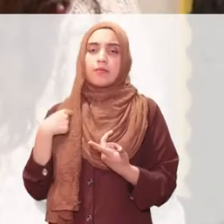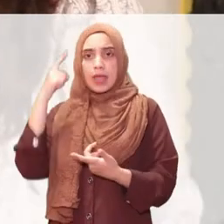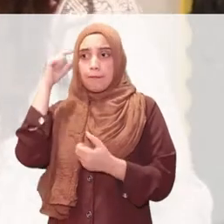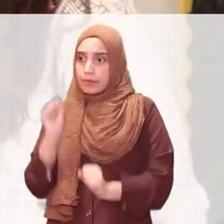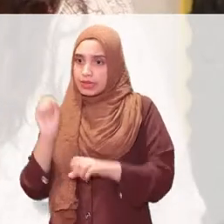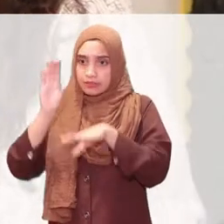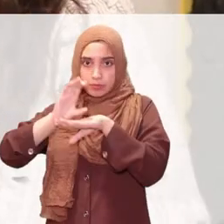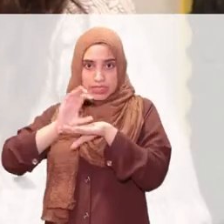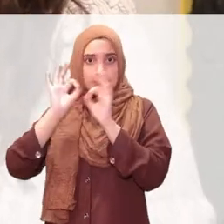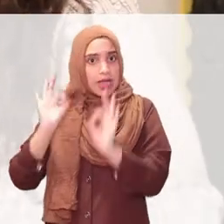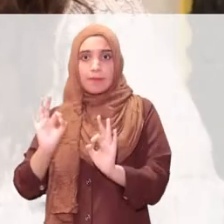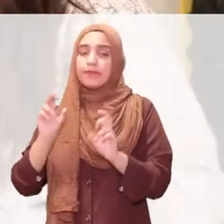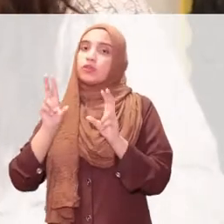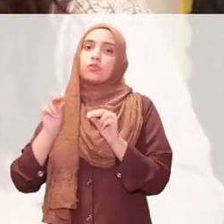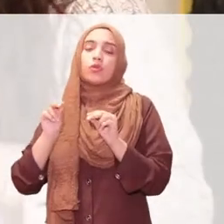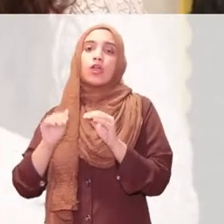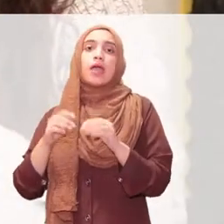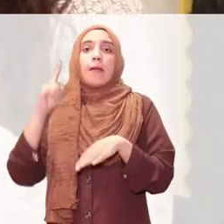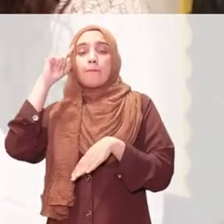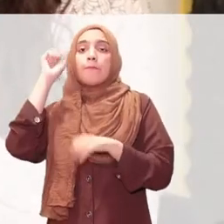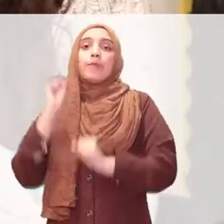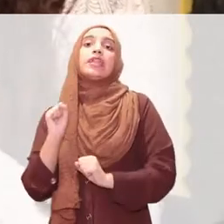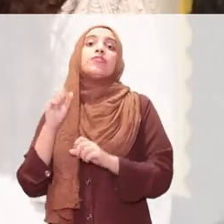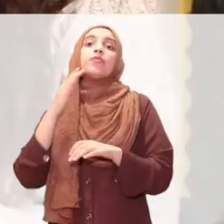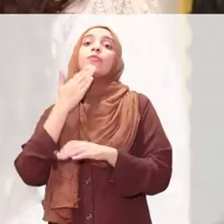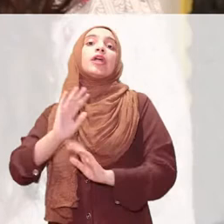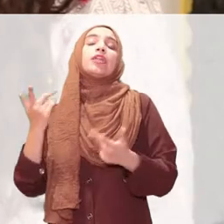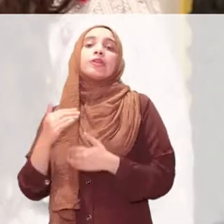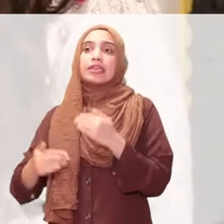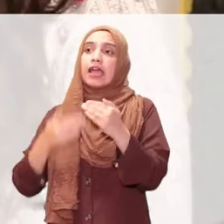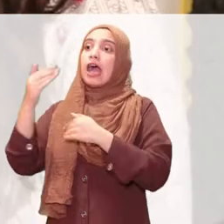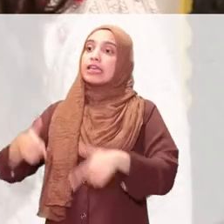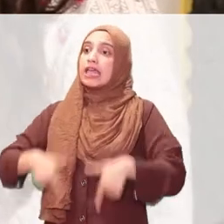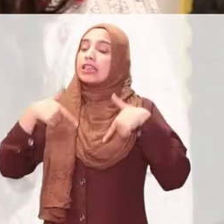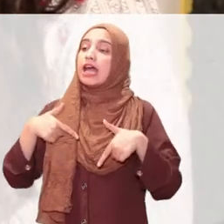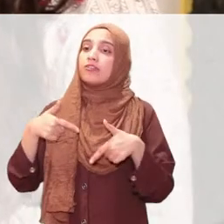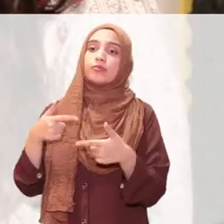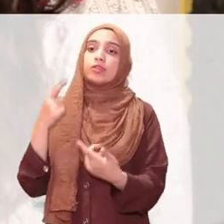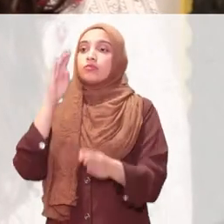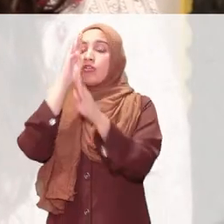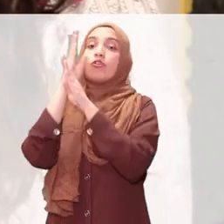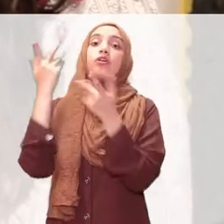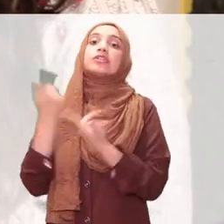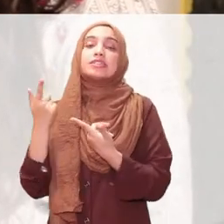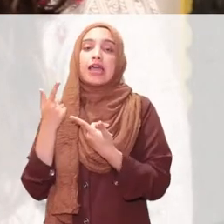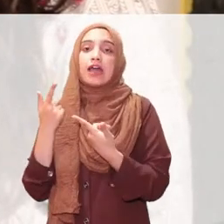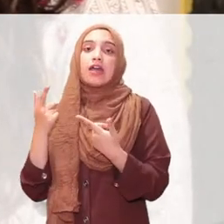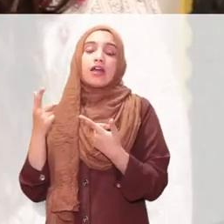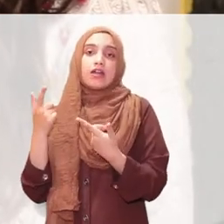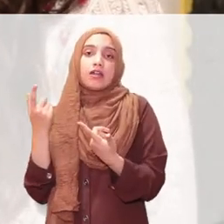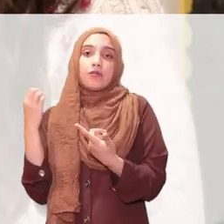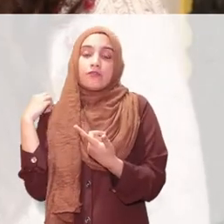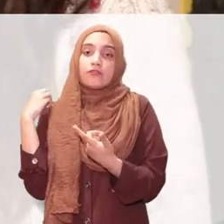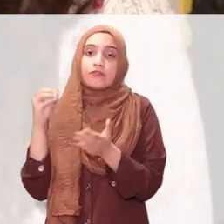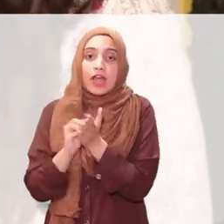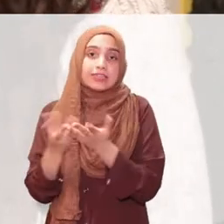डॉटर ट्यूबलाइट योर लाइफ एंड यूज्ड इन योर इंटरेक्शन विद द पीपुल हू कि अब लोग इतना लिमिटेड ने अपने आपको कर देते